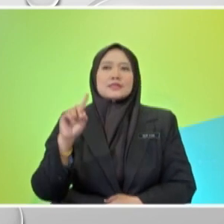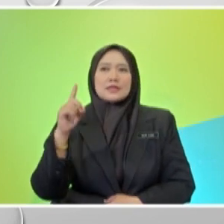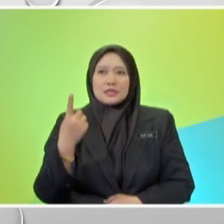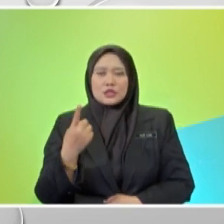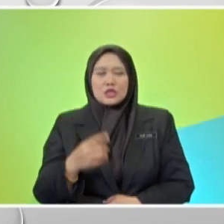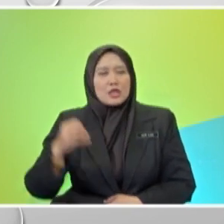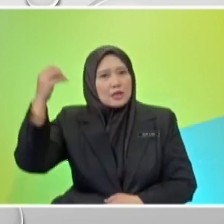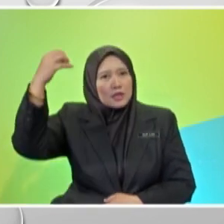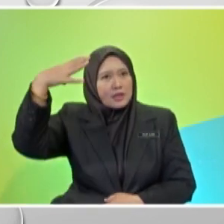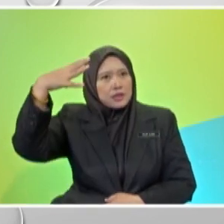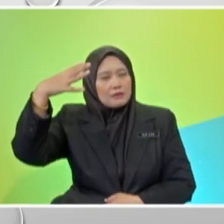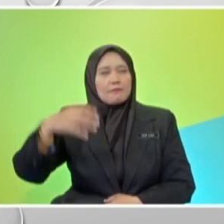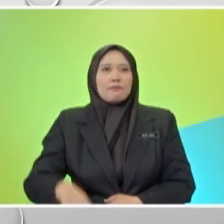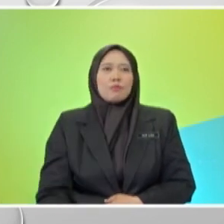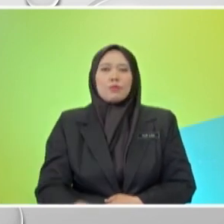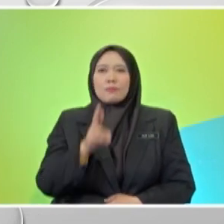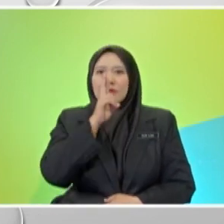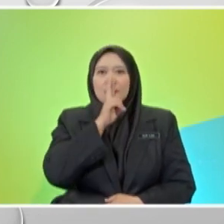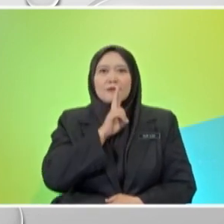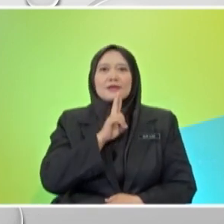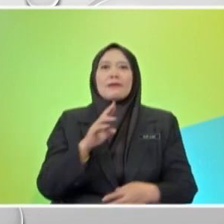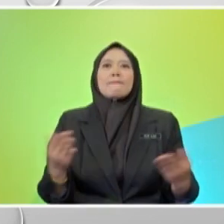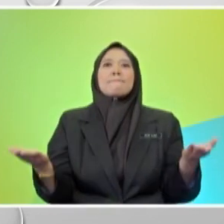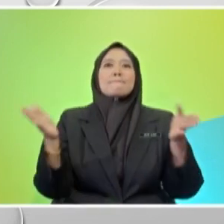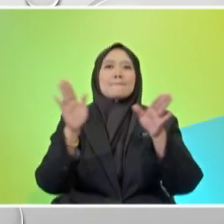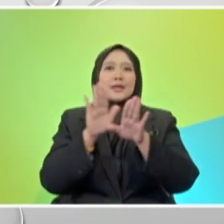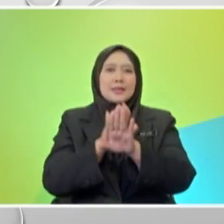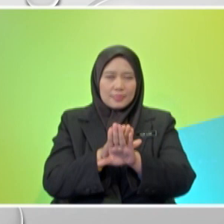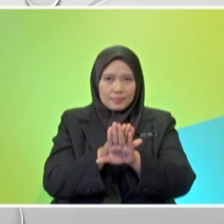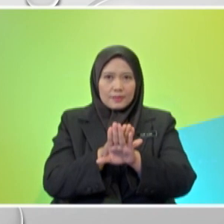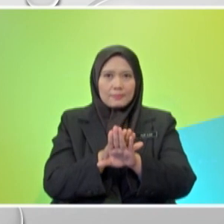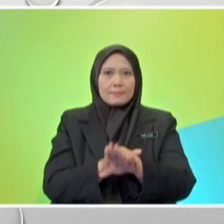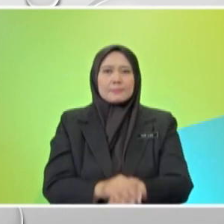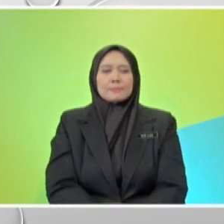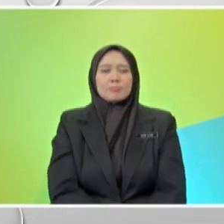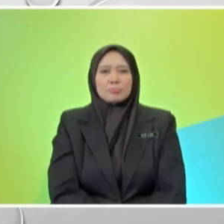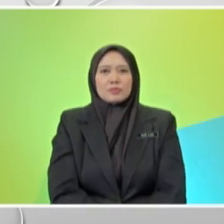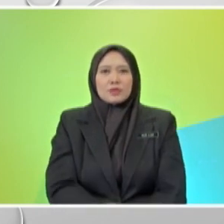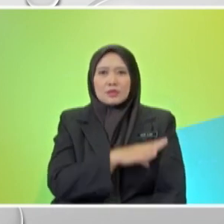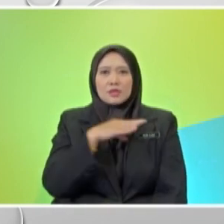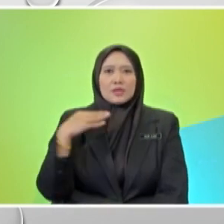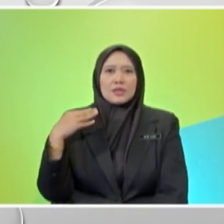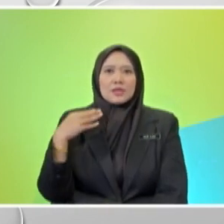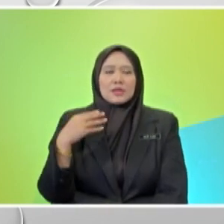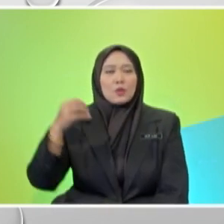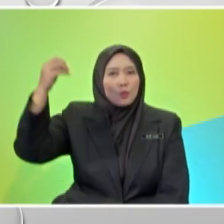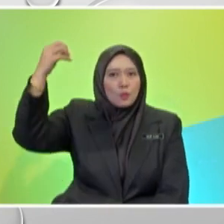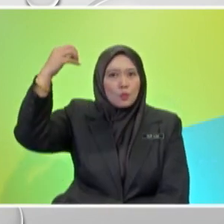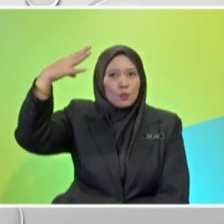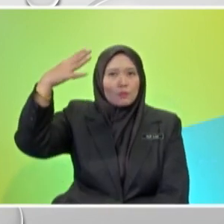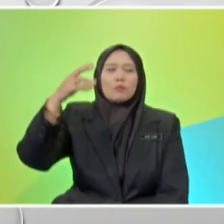lampu merah tu terpadam. Terpadam, okey. Bila lampu merah terpadam, lampu hijau pun menyala